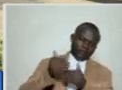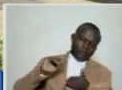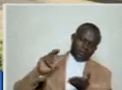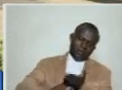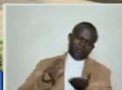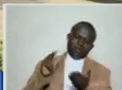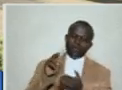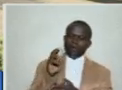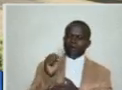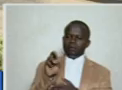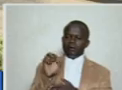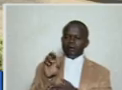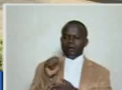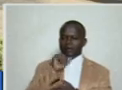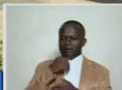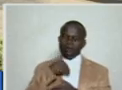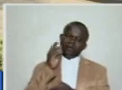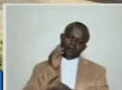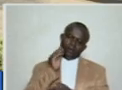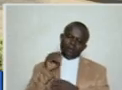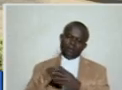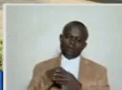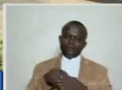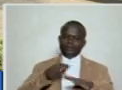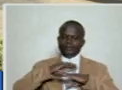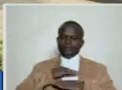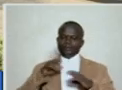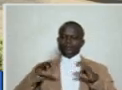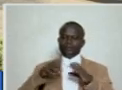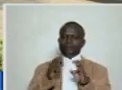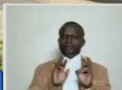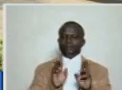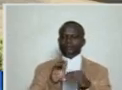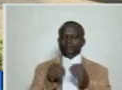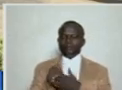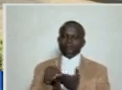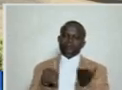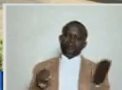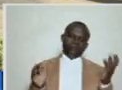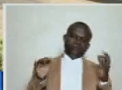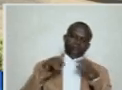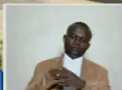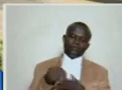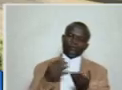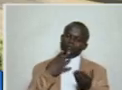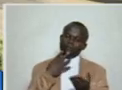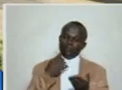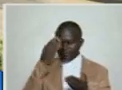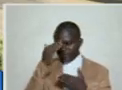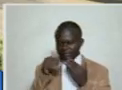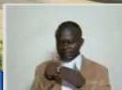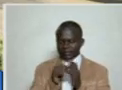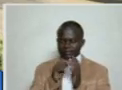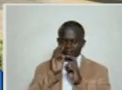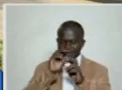ko uwamurera Salama adafite ubunararibonye buhagije, iri huriro biteganyijwe ko riza guterana kuri uyu wa kane kugira ngo